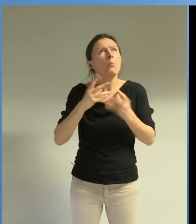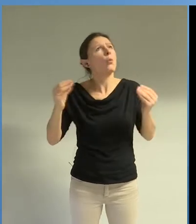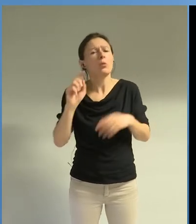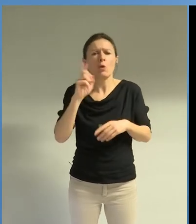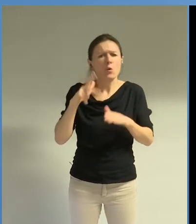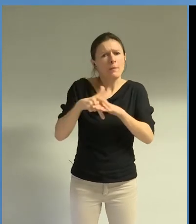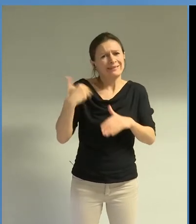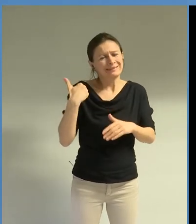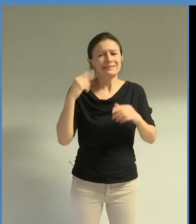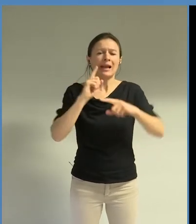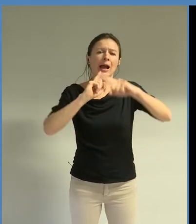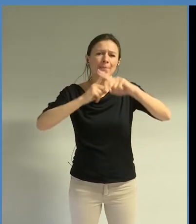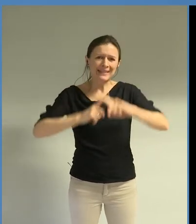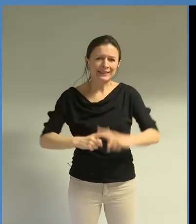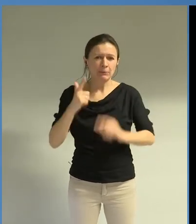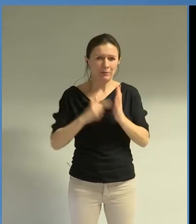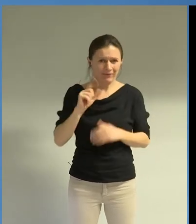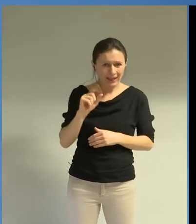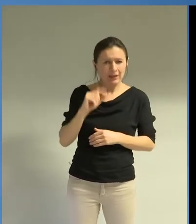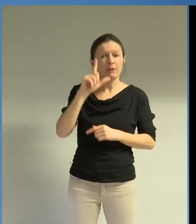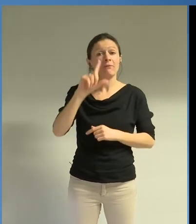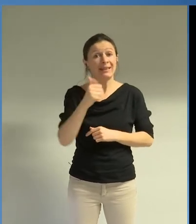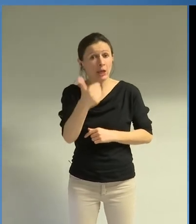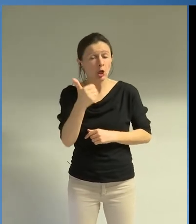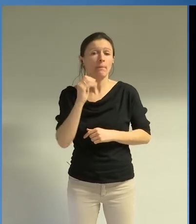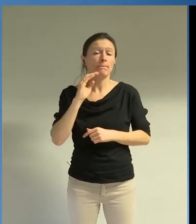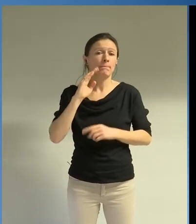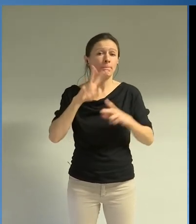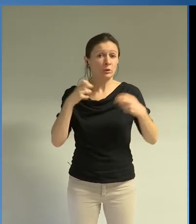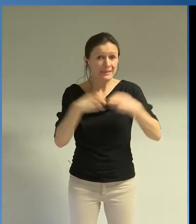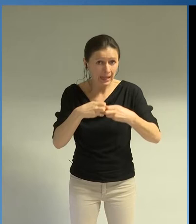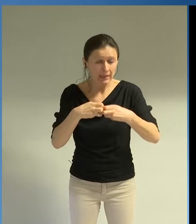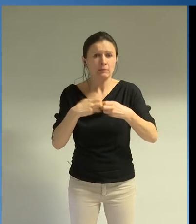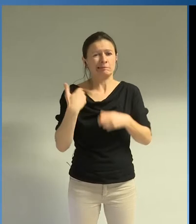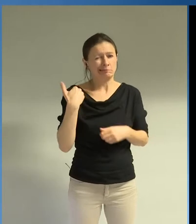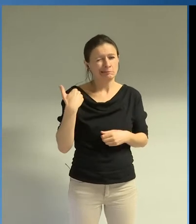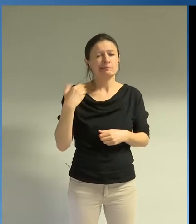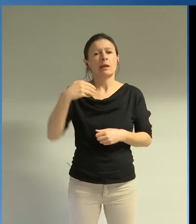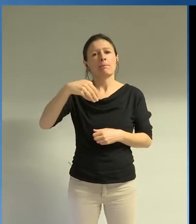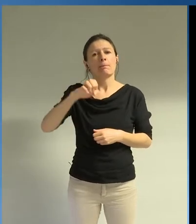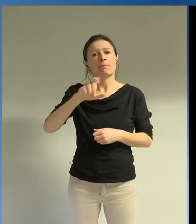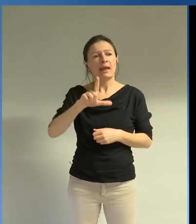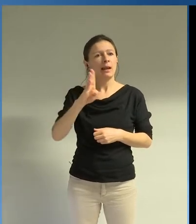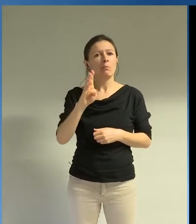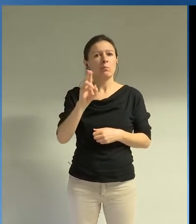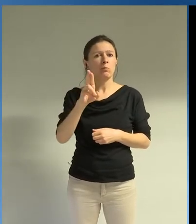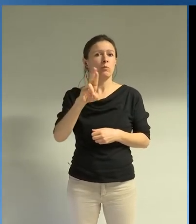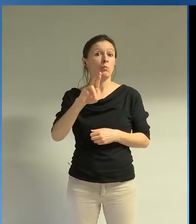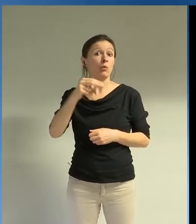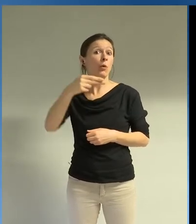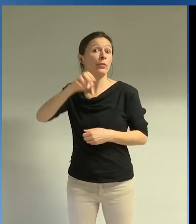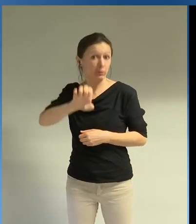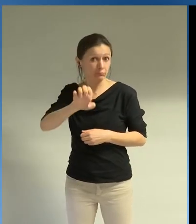amsterdam 2021 bruxelles est aussi récemment melbourne se sont se sont soumises à